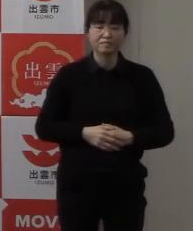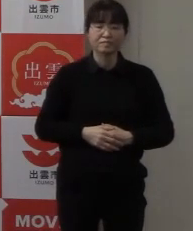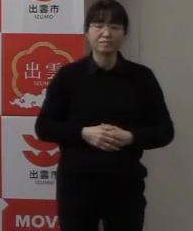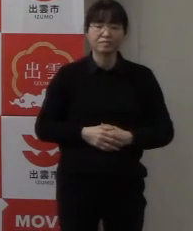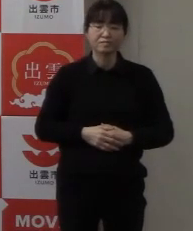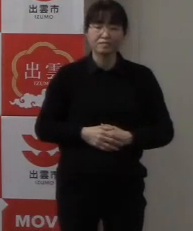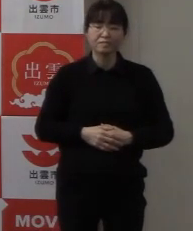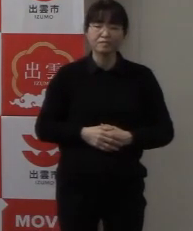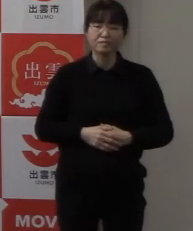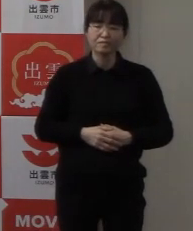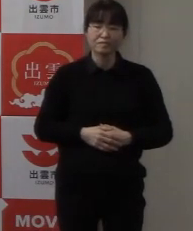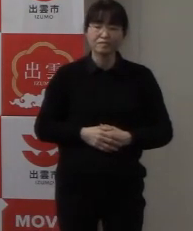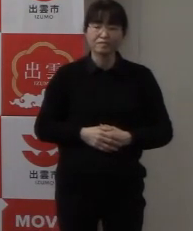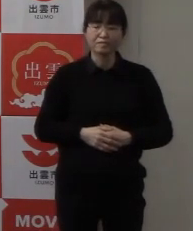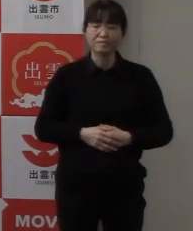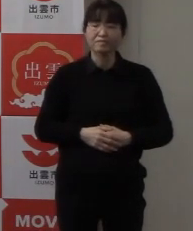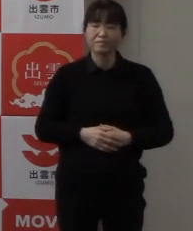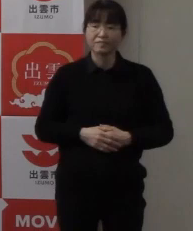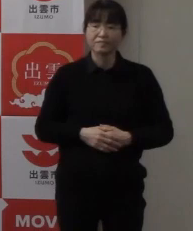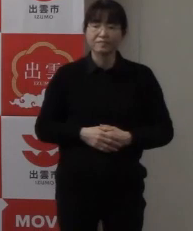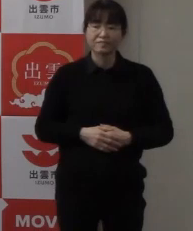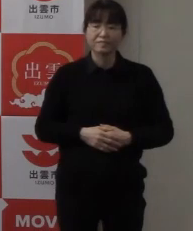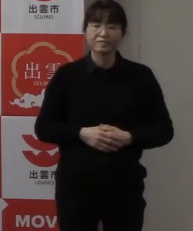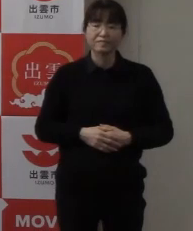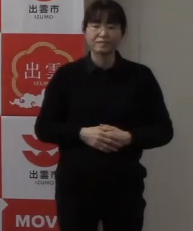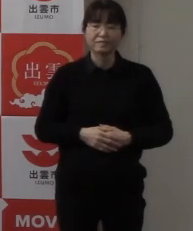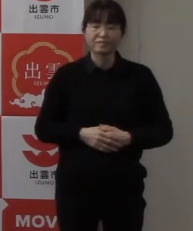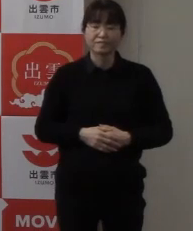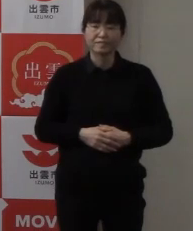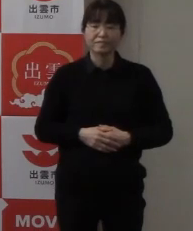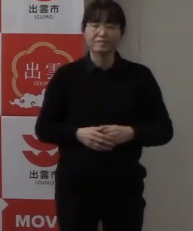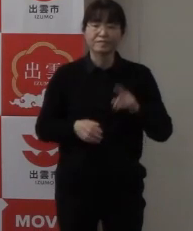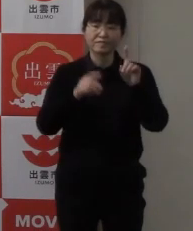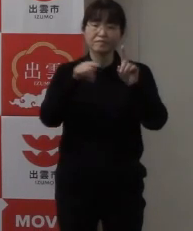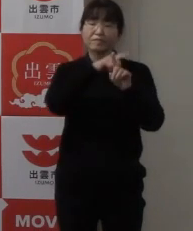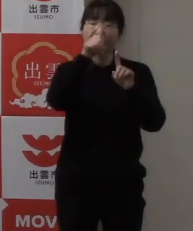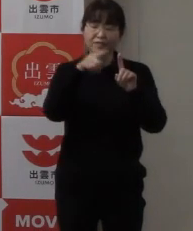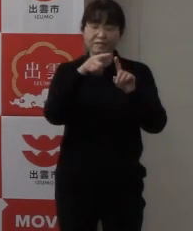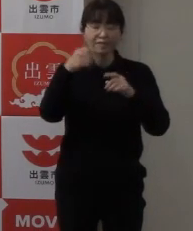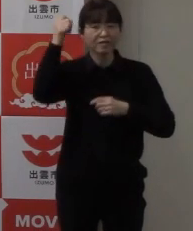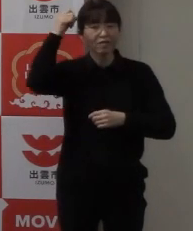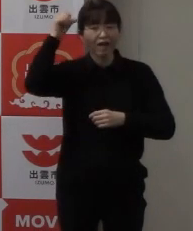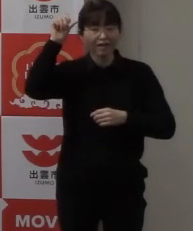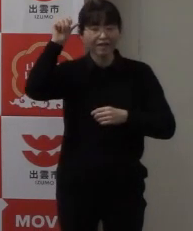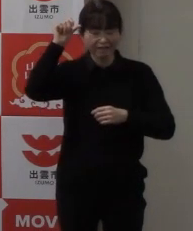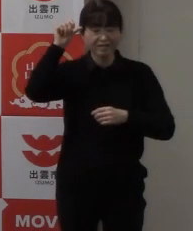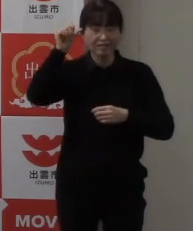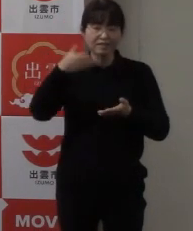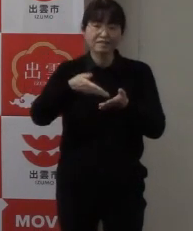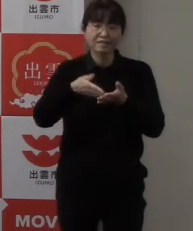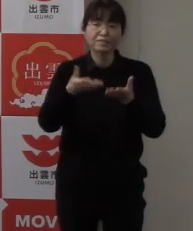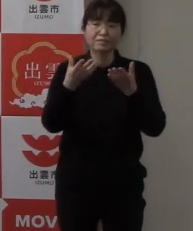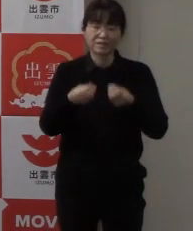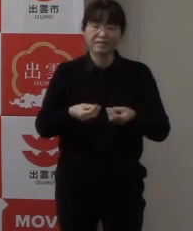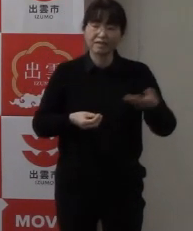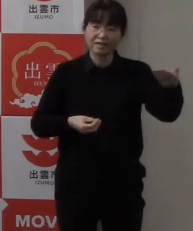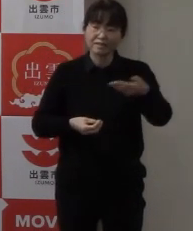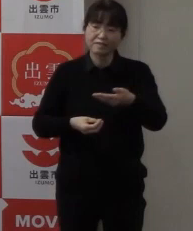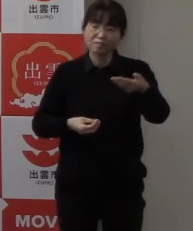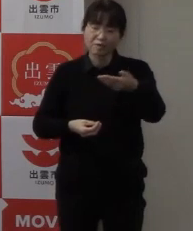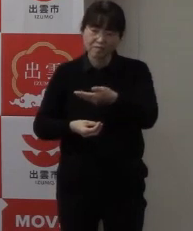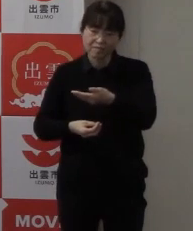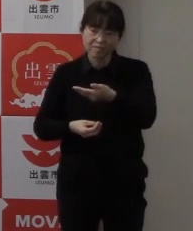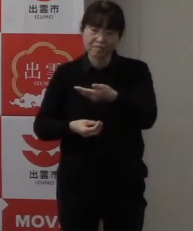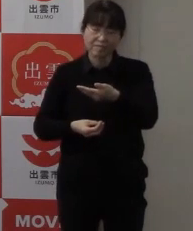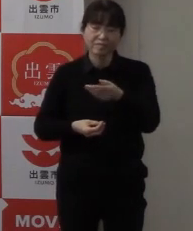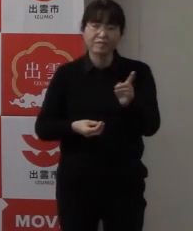はい、そういたしますと、先ほど一番の案件について、質疑ございましたらお伺いしたい